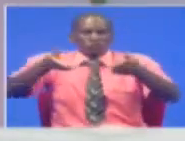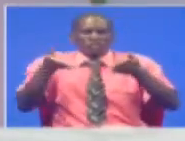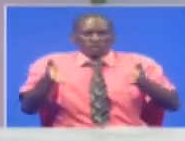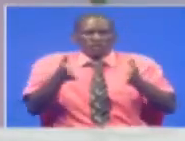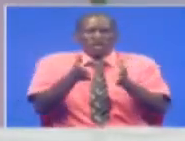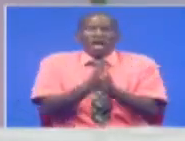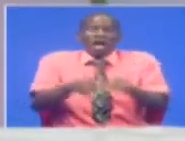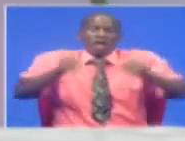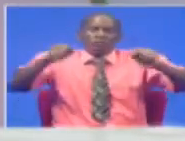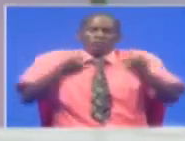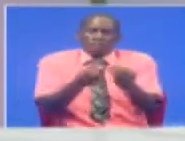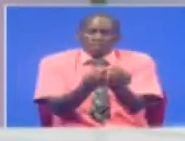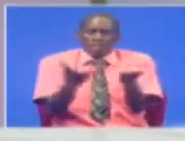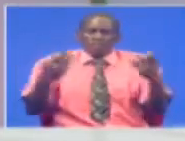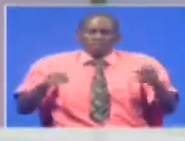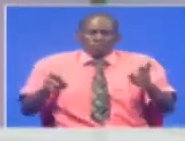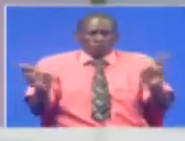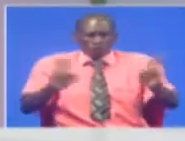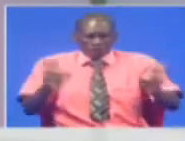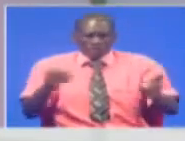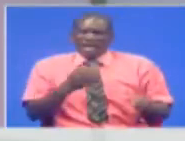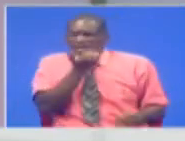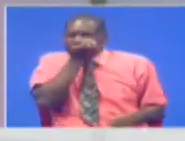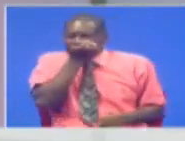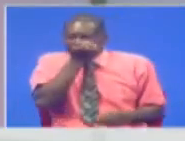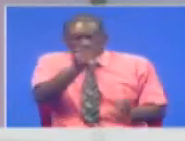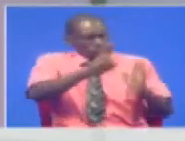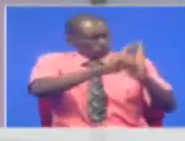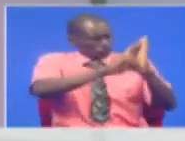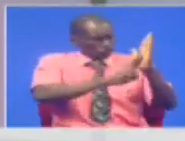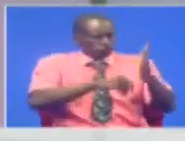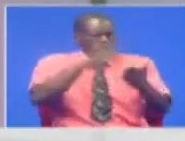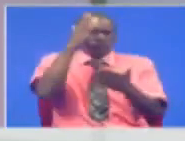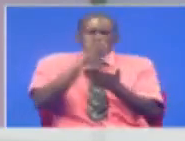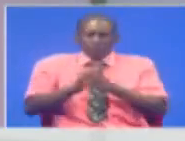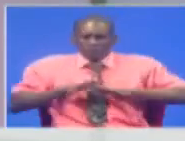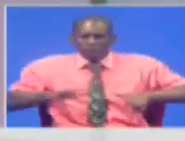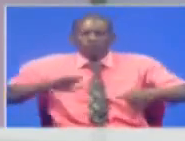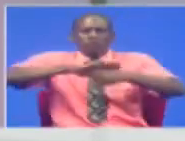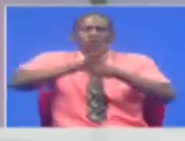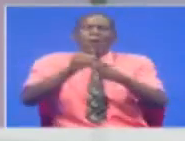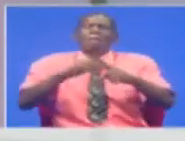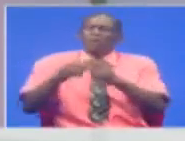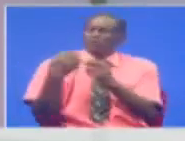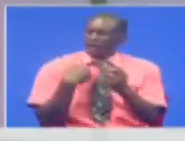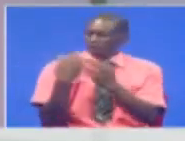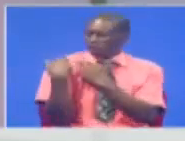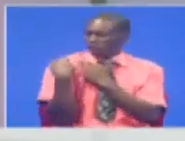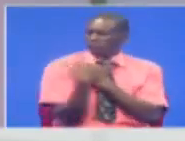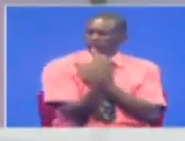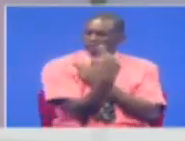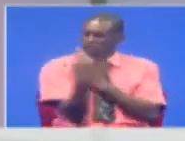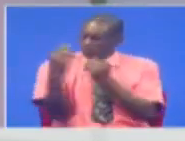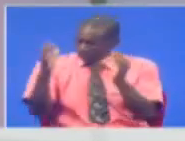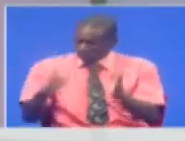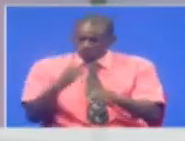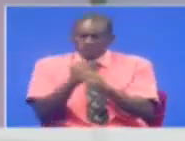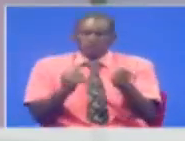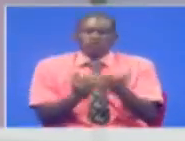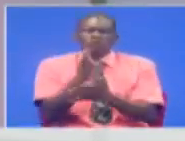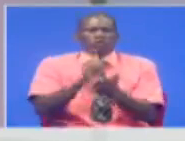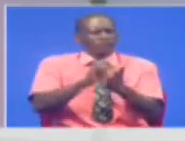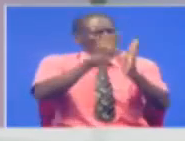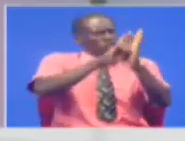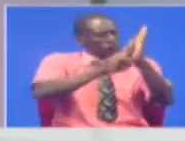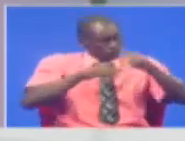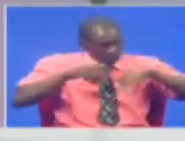Huenda wengi tayari wanapuuza masharti hayo, lakini ni jukumu la kila mmoja wetu kuhakikisha kwamba masharti haya yanafuatiliwa kwa